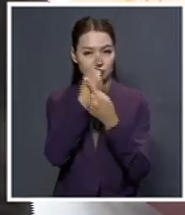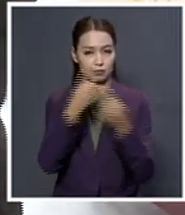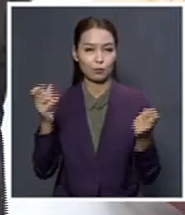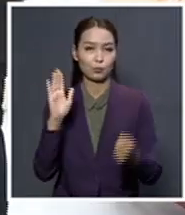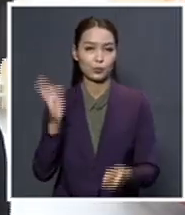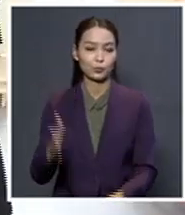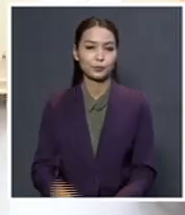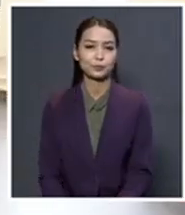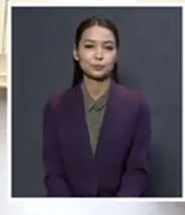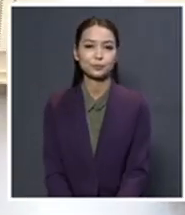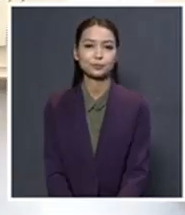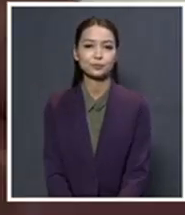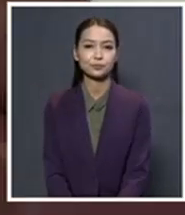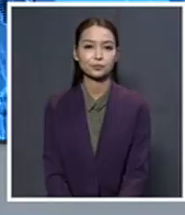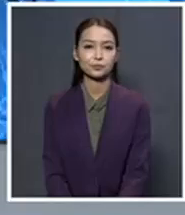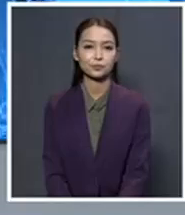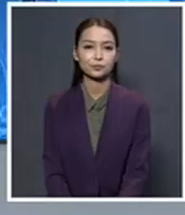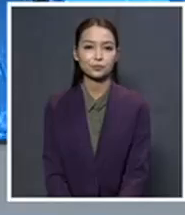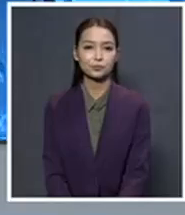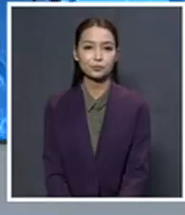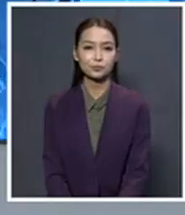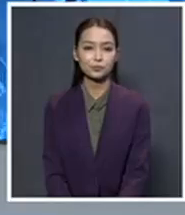баяндалды.